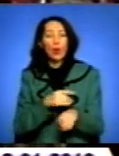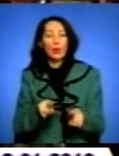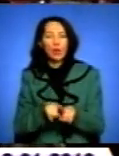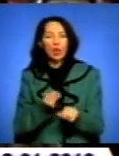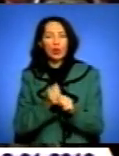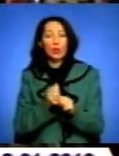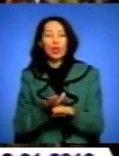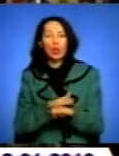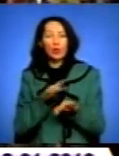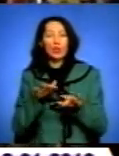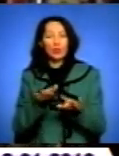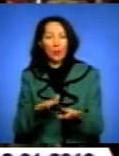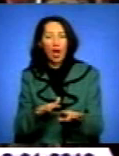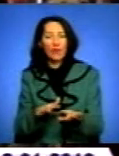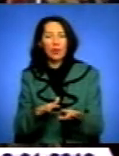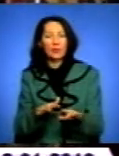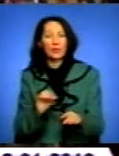робити добрі справи і